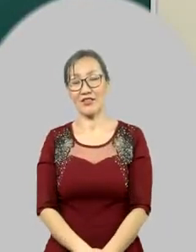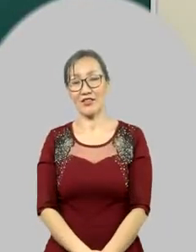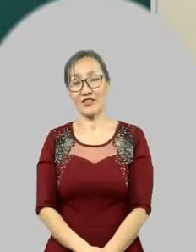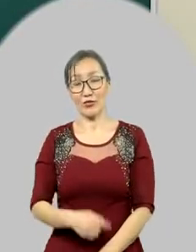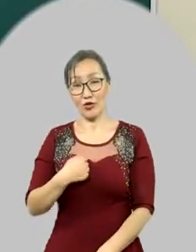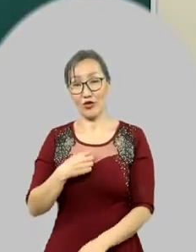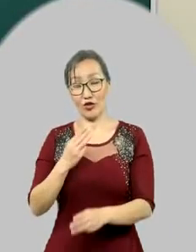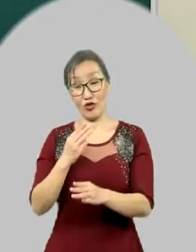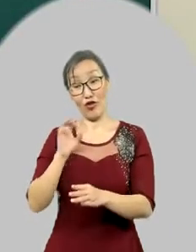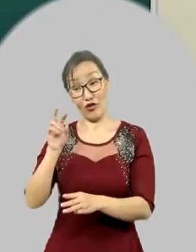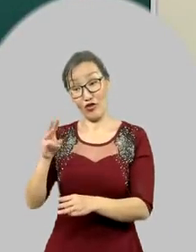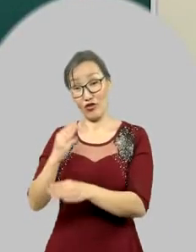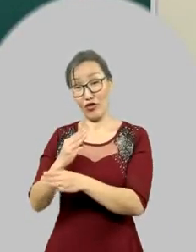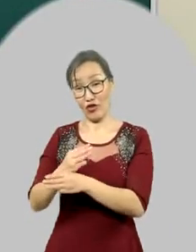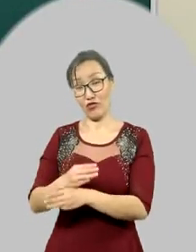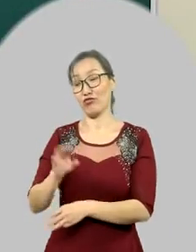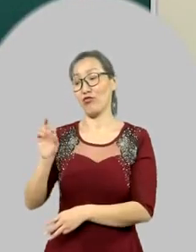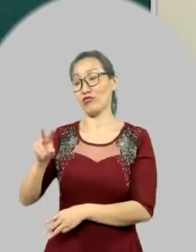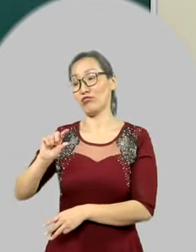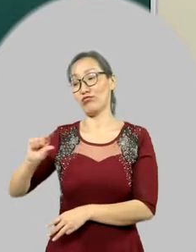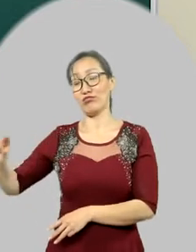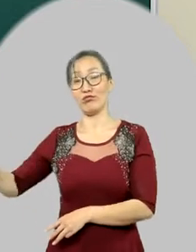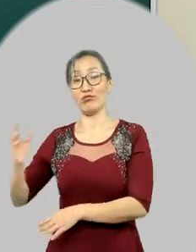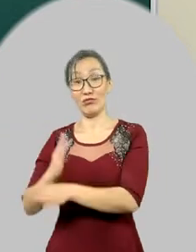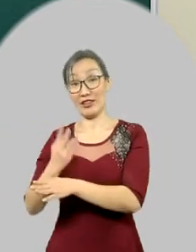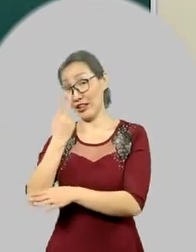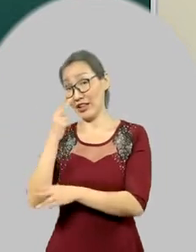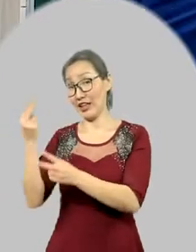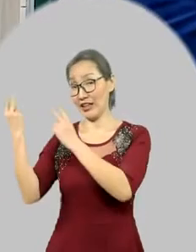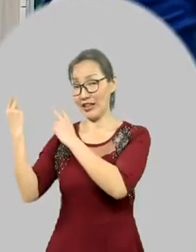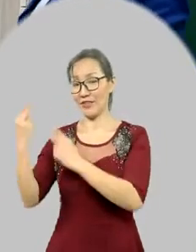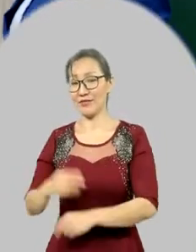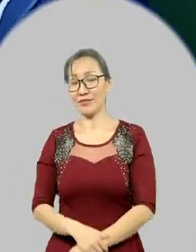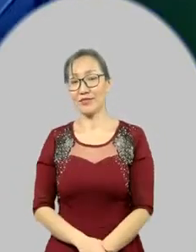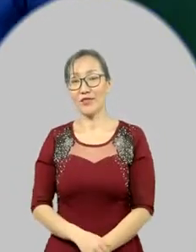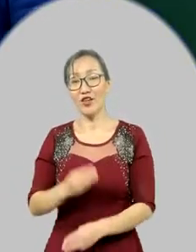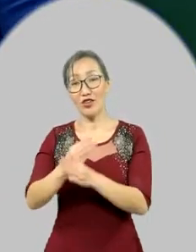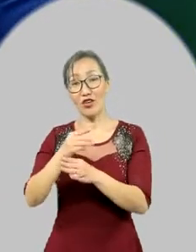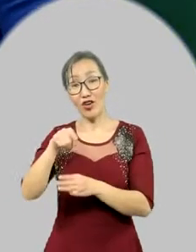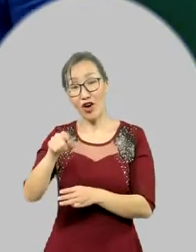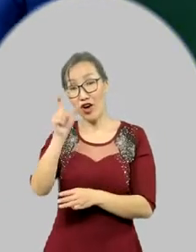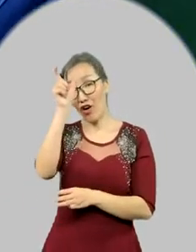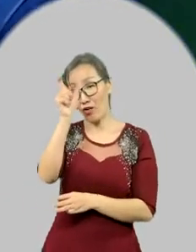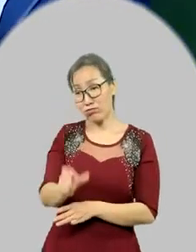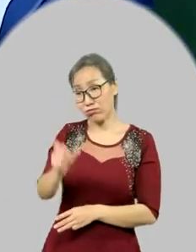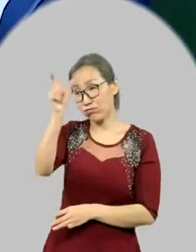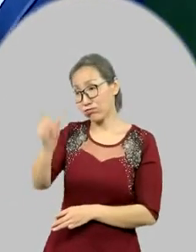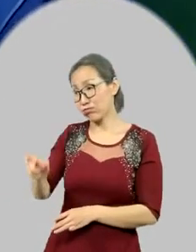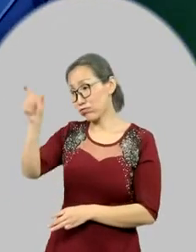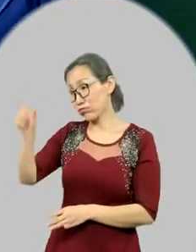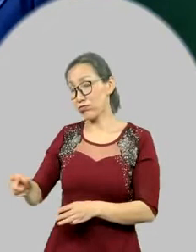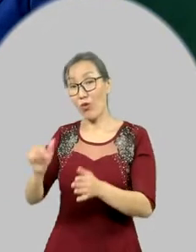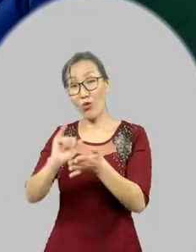Тэгвэл бидний олсон тоо 320, 640, 1280. Тооны орны утгын карт ашиглан тоо